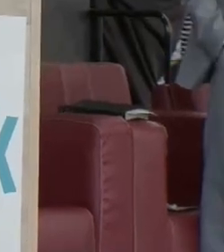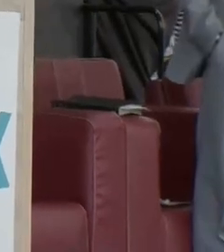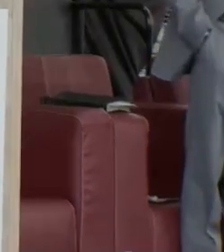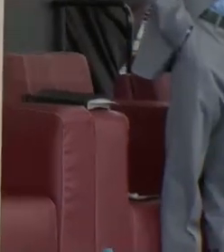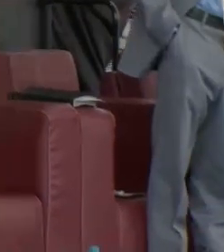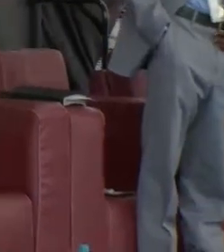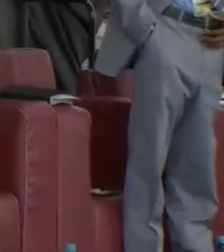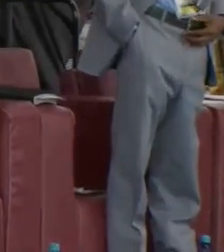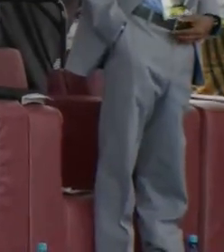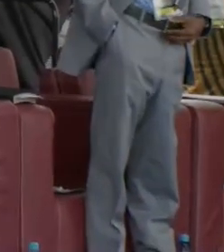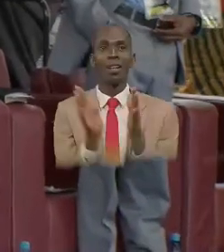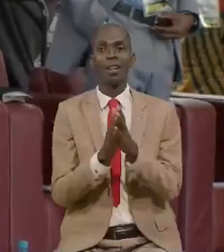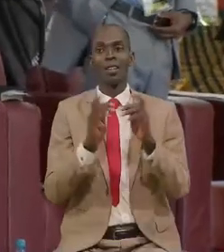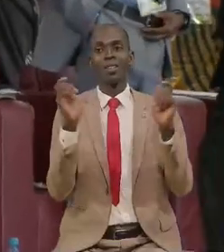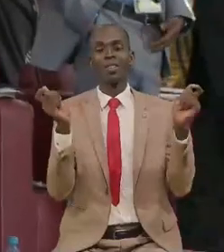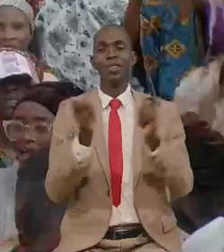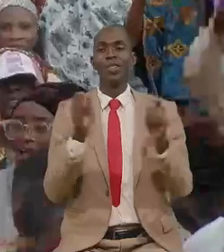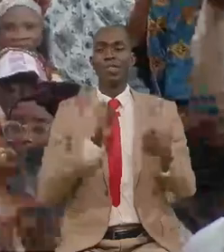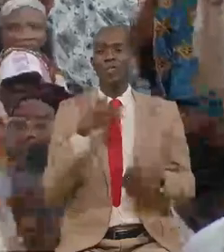L'alléluia de dimanche, je dis gloire à Dieu.